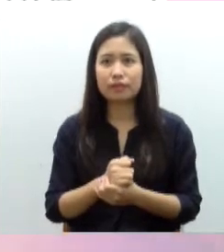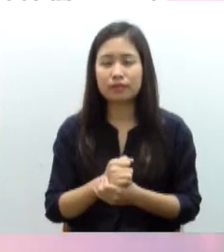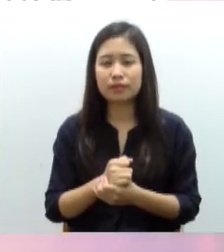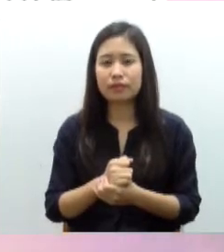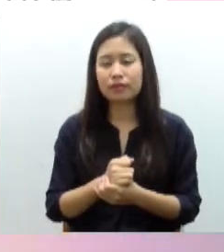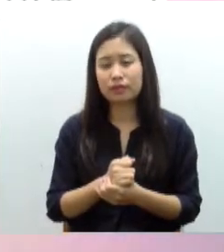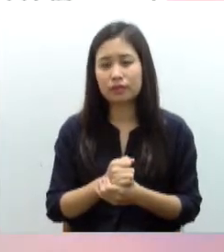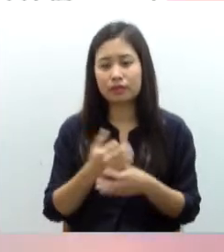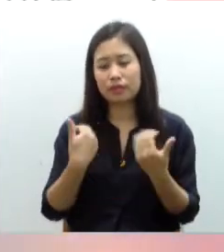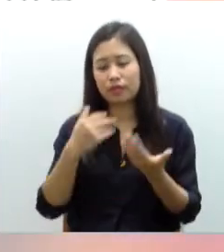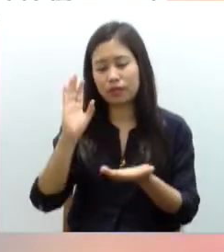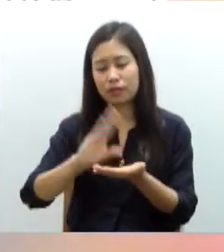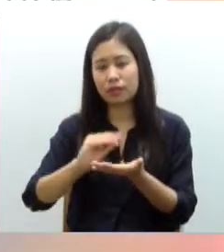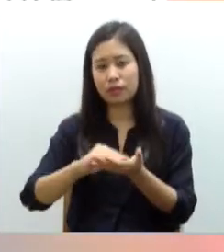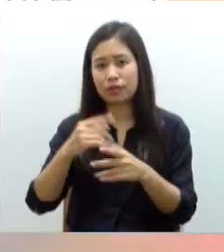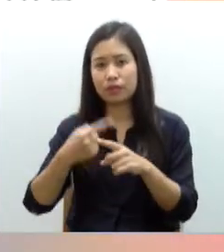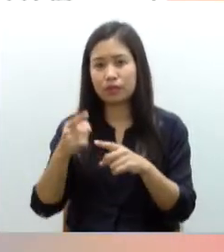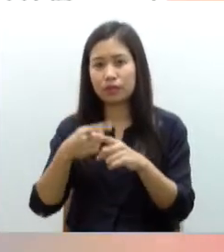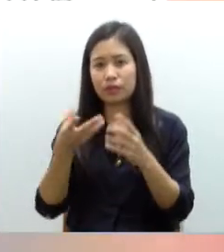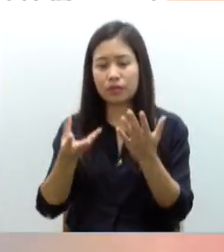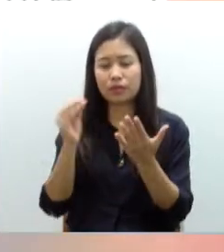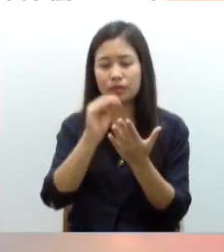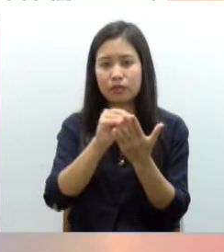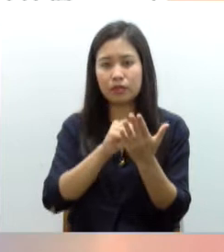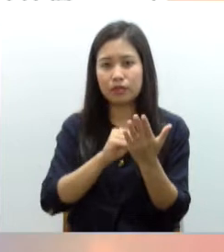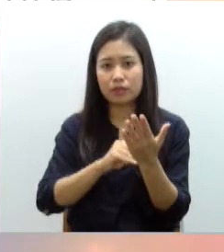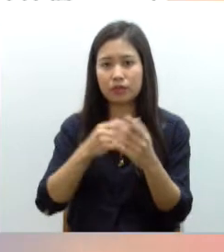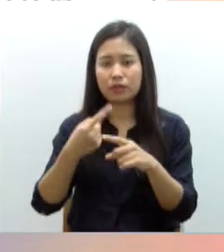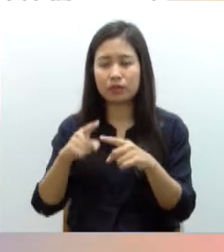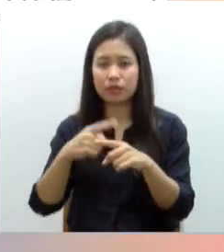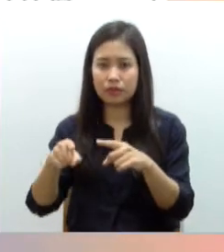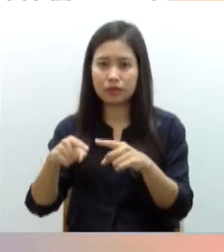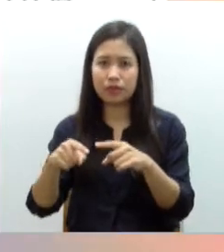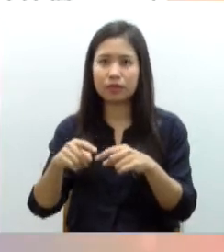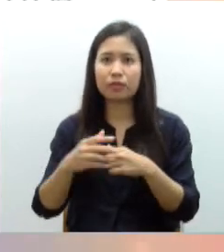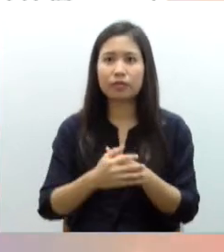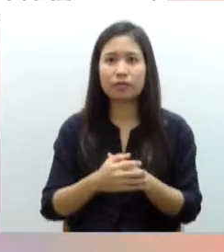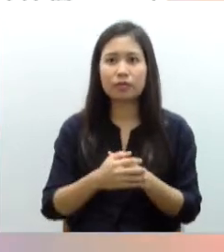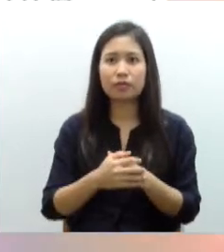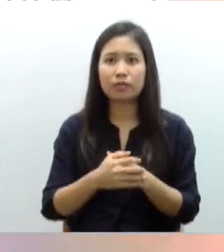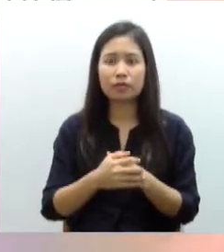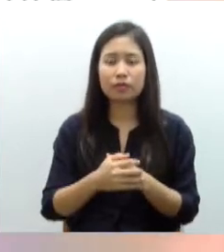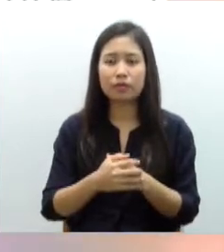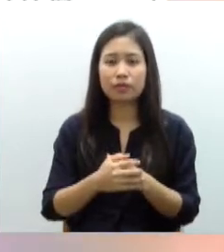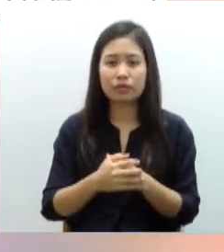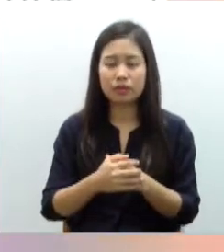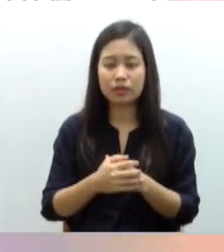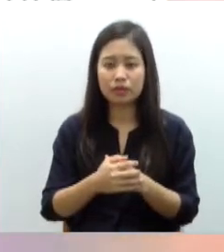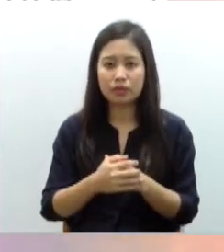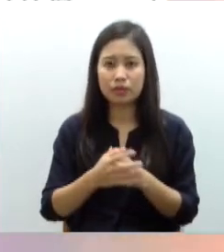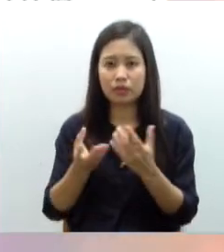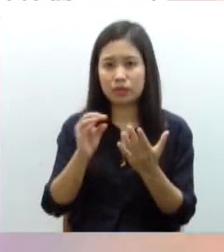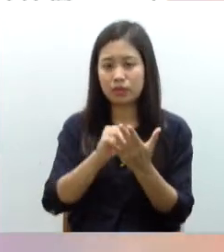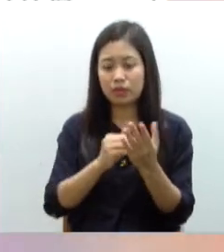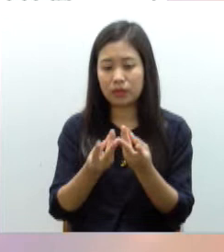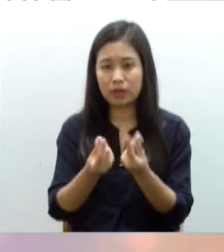ะครับจากนั้นช่วงนี้ก็จะนำเข้าข้อมูลซึ่งเป็นอินเทอร์นอลนะครับคือคนภายในองค์กรนะฮะซึ่งเราก็มี